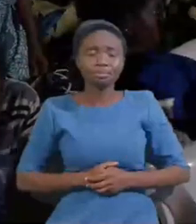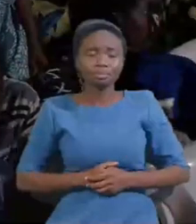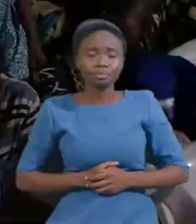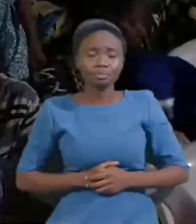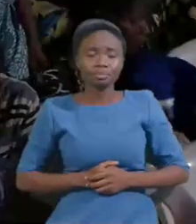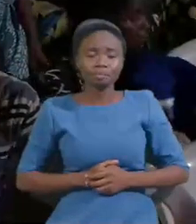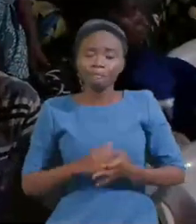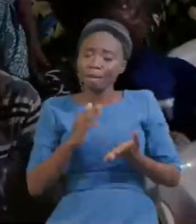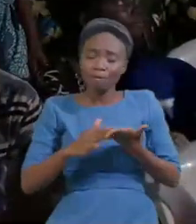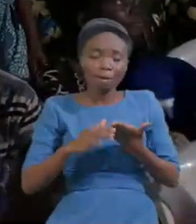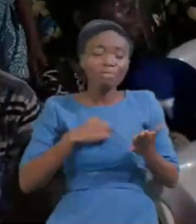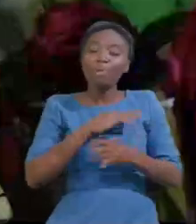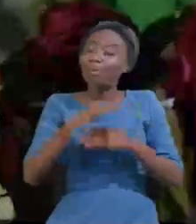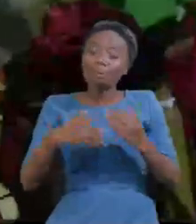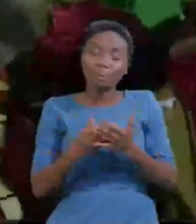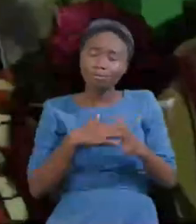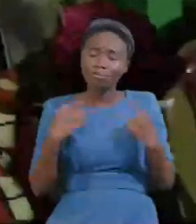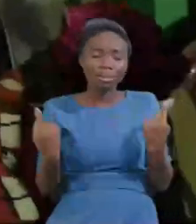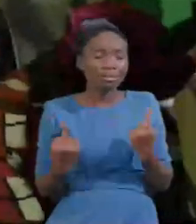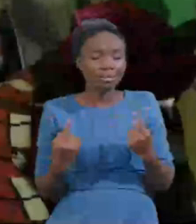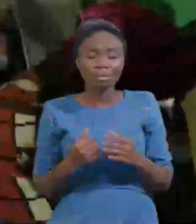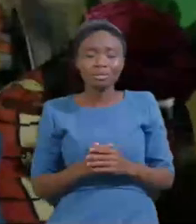Réconcilie-moi au Père Céleste.